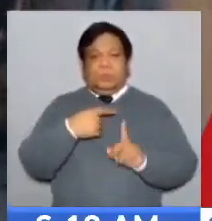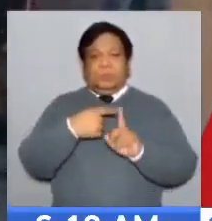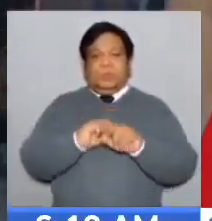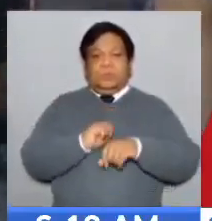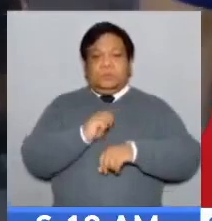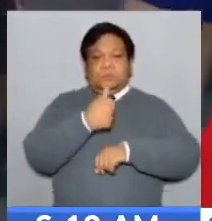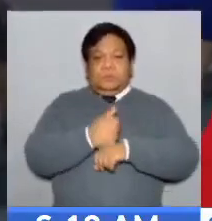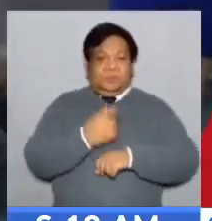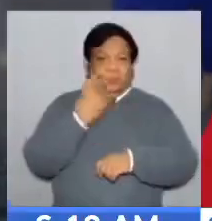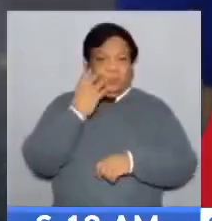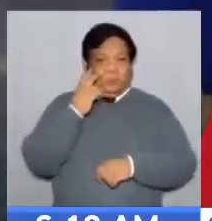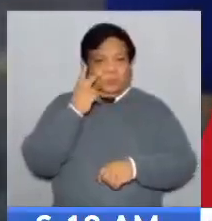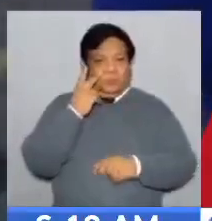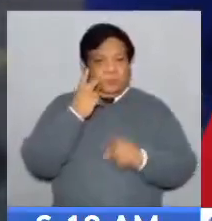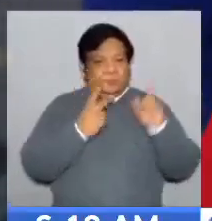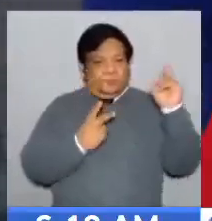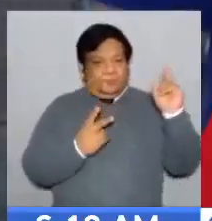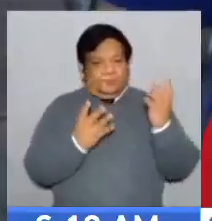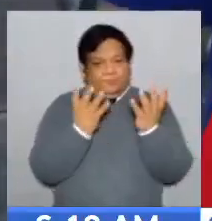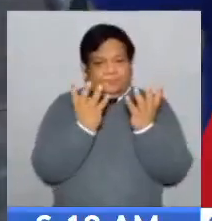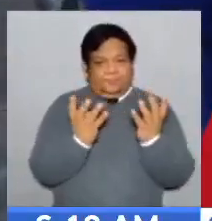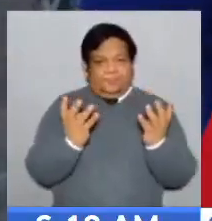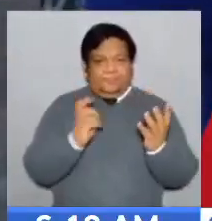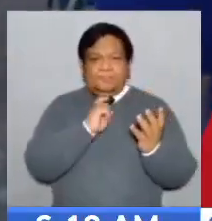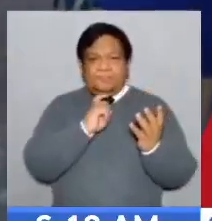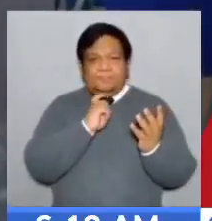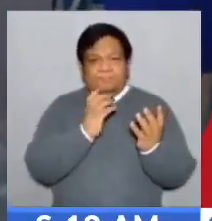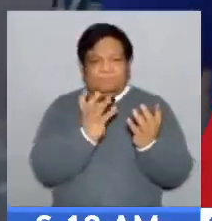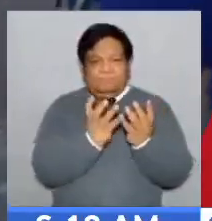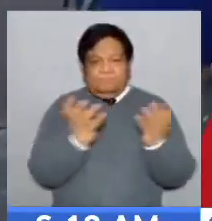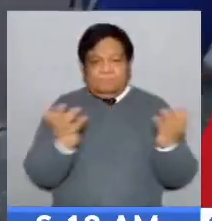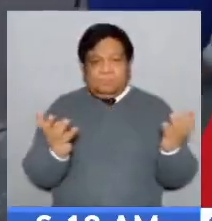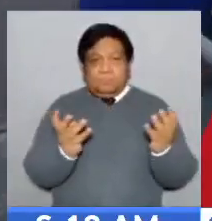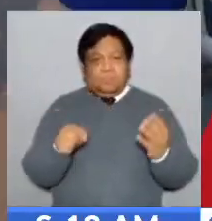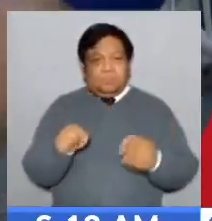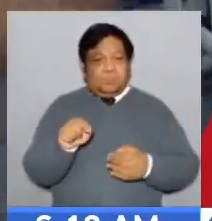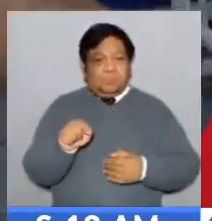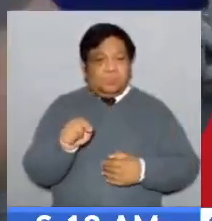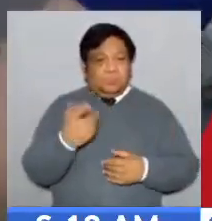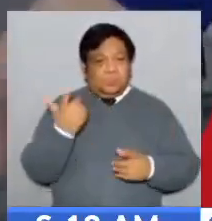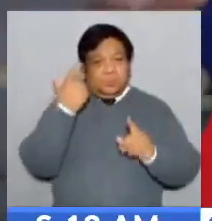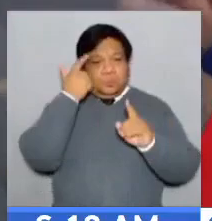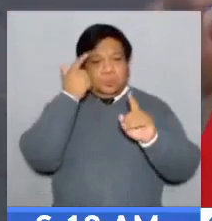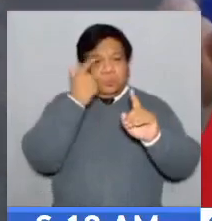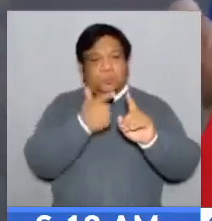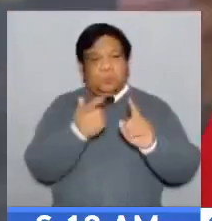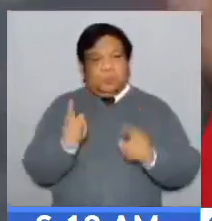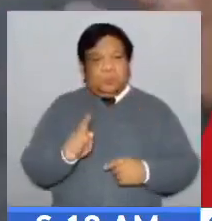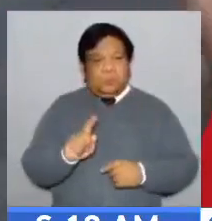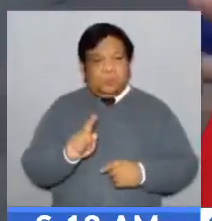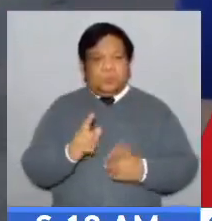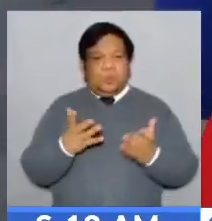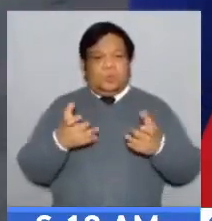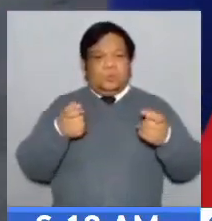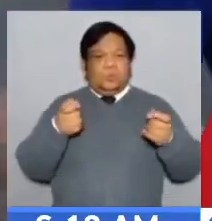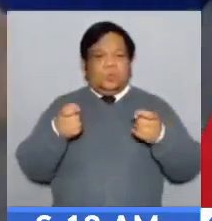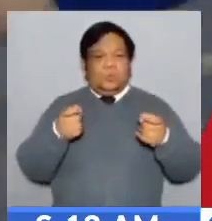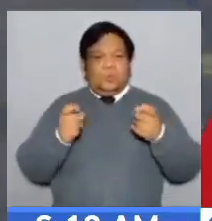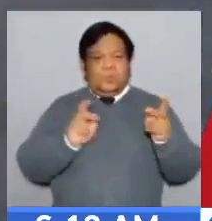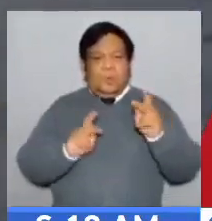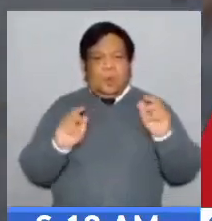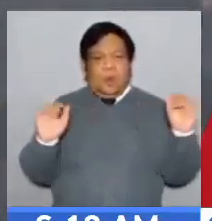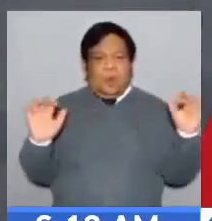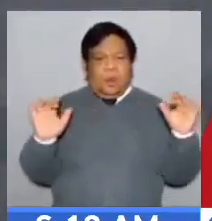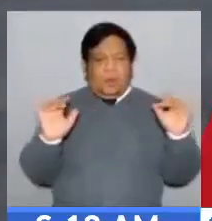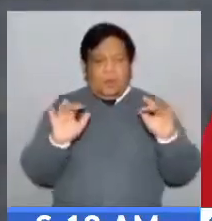mga steel barrier. Siguro layunin din ho nito para makontrol ho nila yung pagdating ng mga tao. At napansin lang din natin na